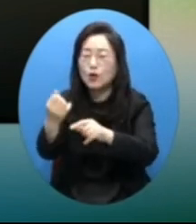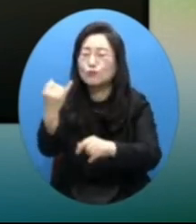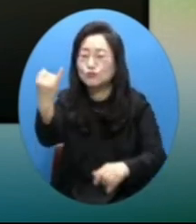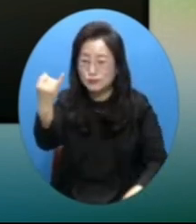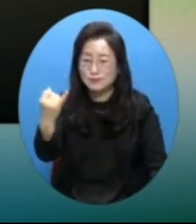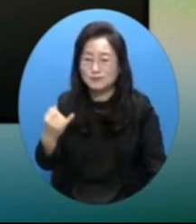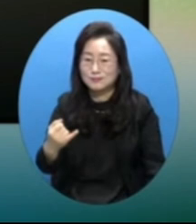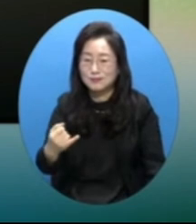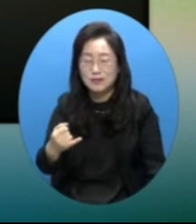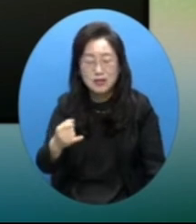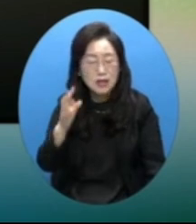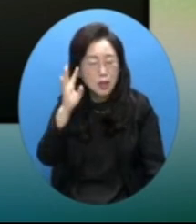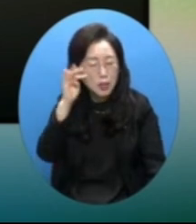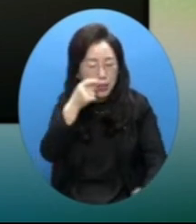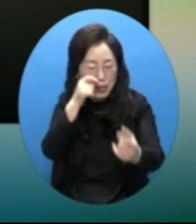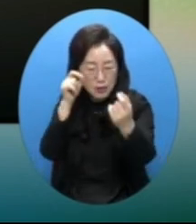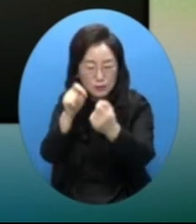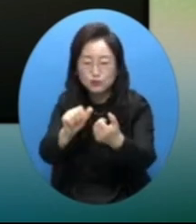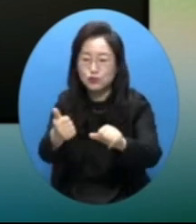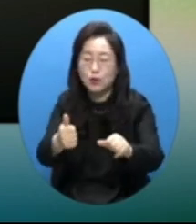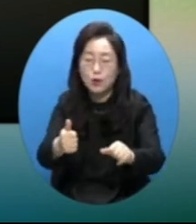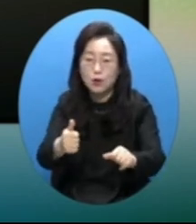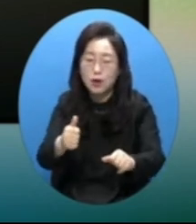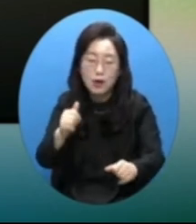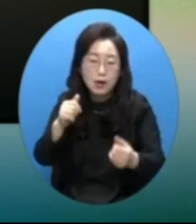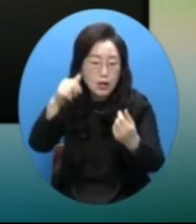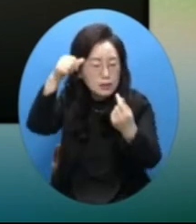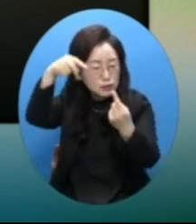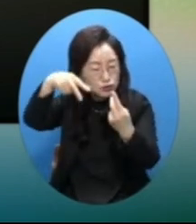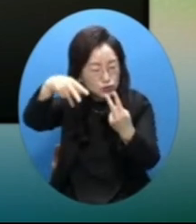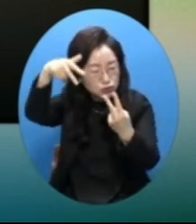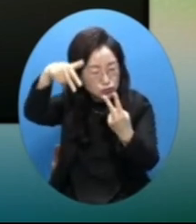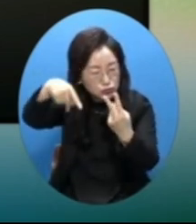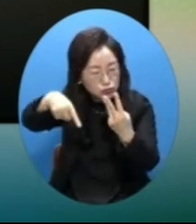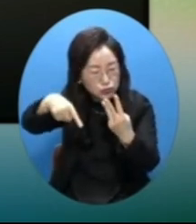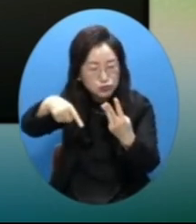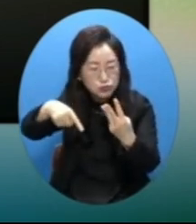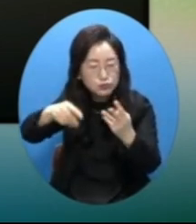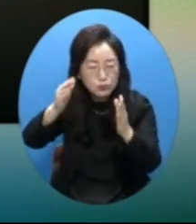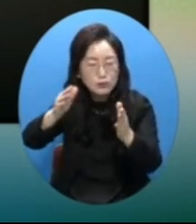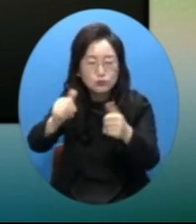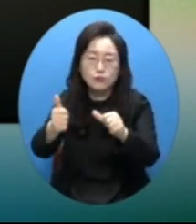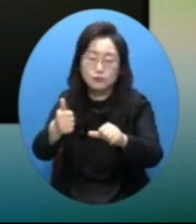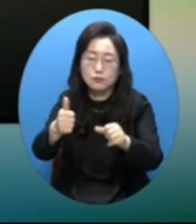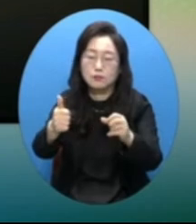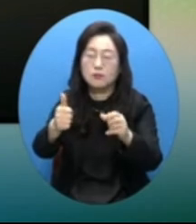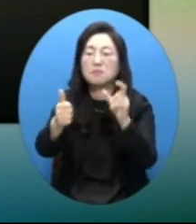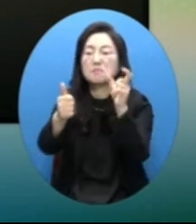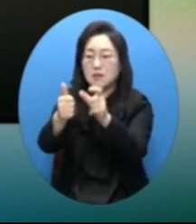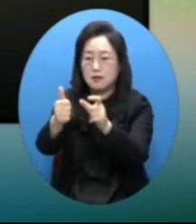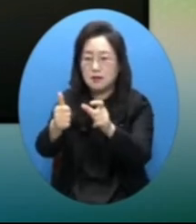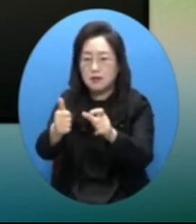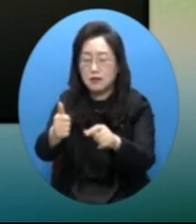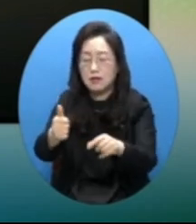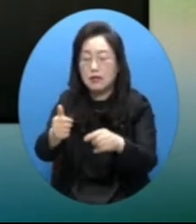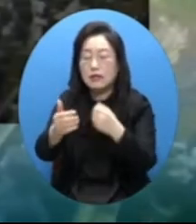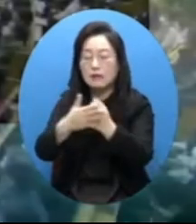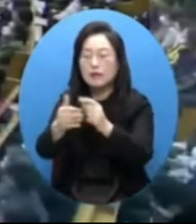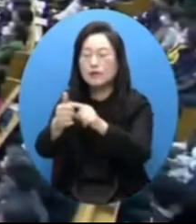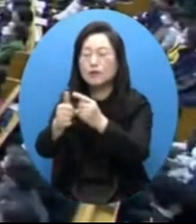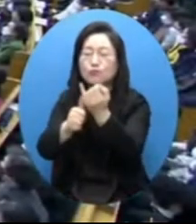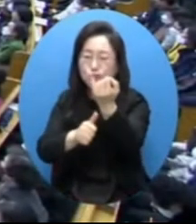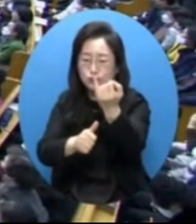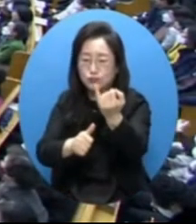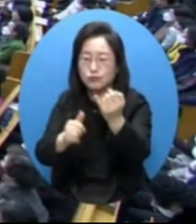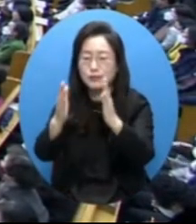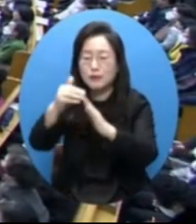몇 주 못 사시겠습니다 몇 달이 아니라 몇 주 못 사시겠습니다 그래서 사모님 집에 가셔서